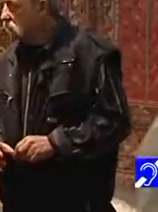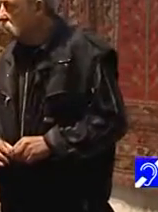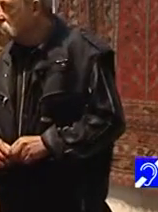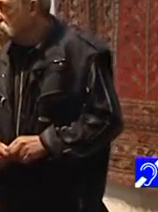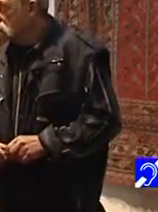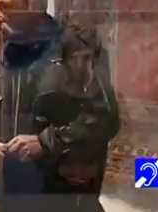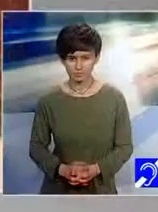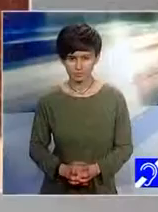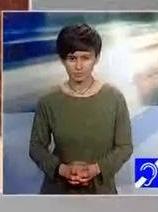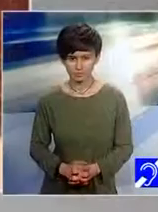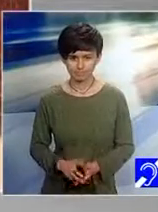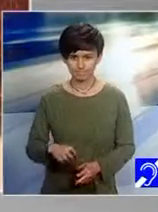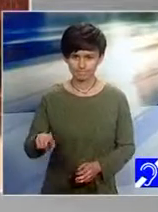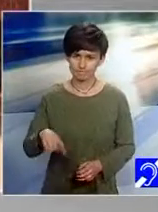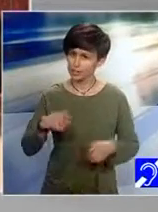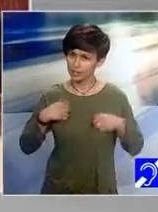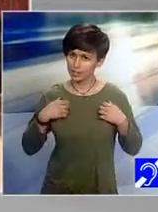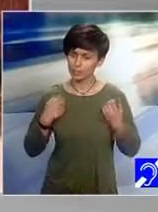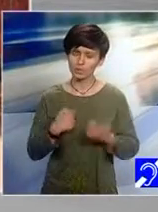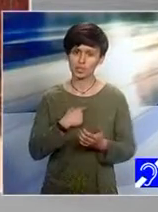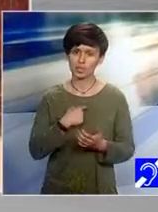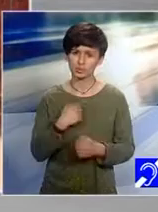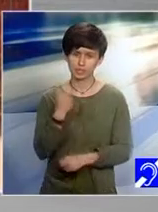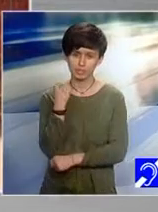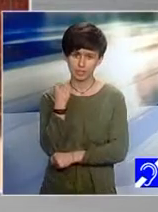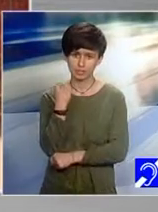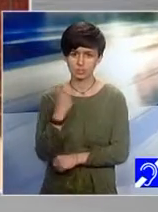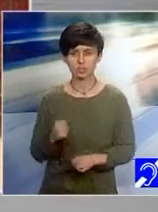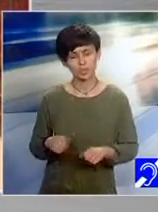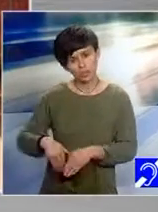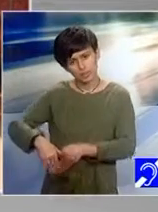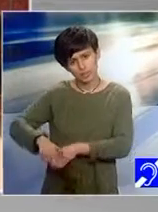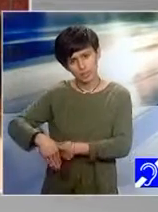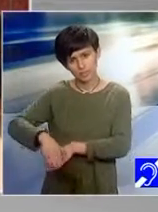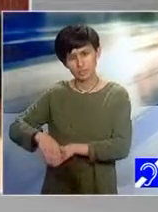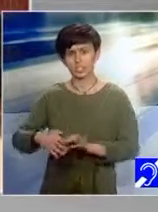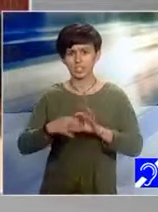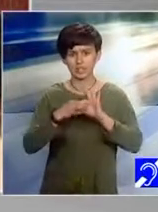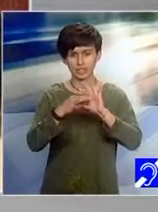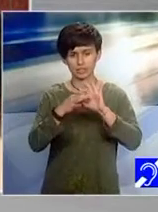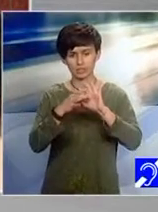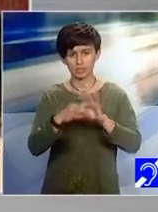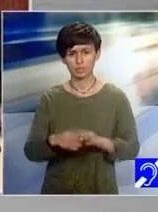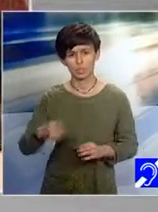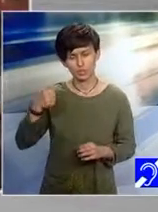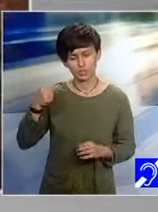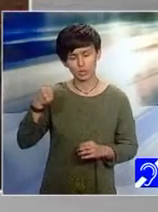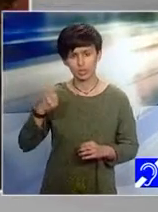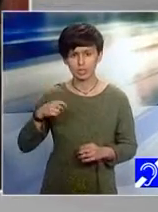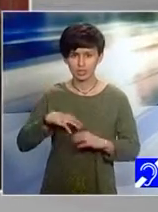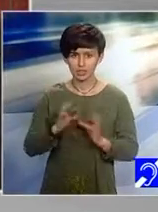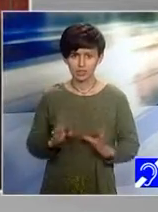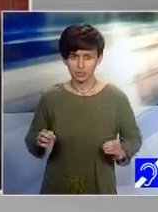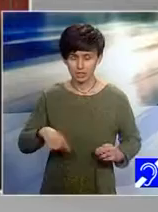Noi ne bucurăm foarte mult că putem găzdui din nou o manifestare realizată în colaborare cu Uniunea Armenilor din România și ne